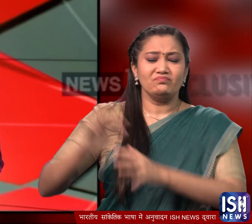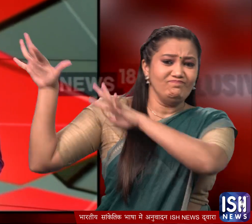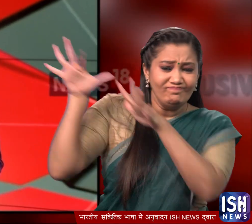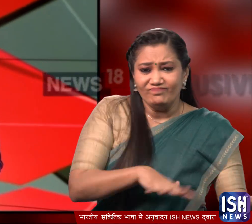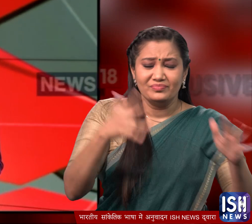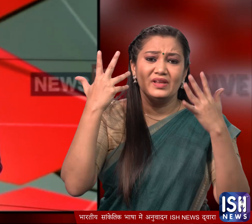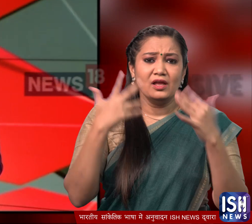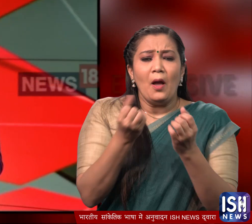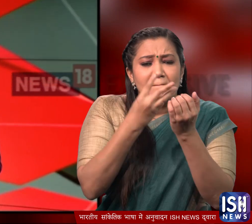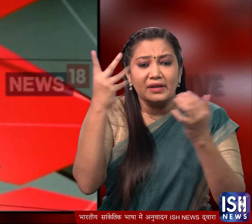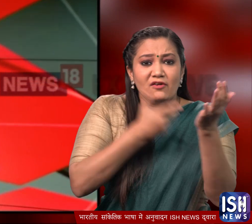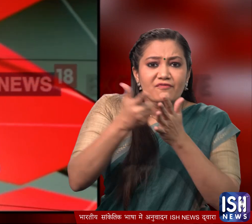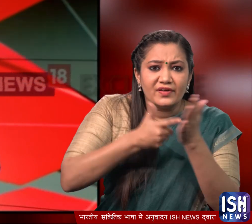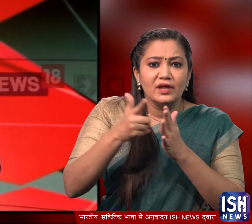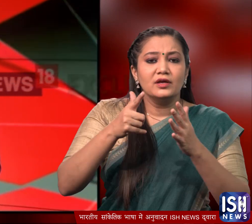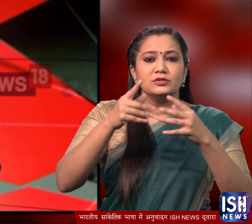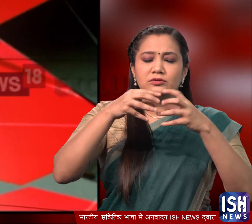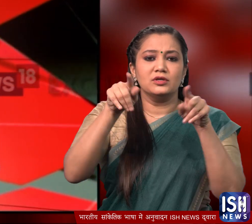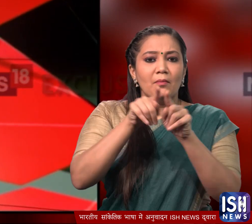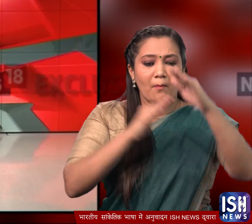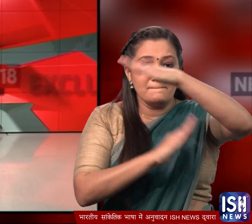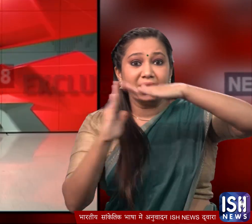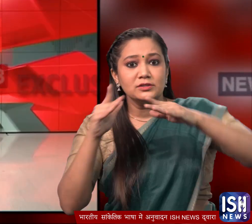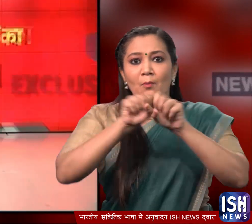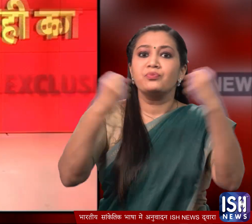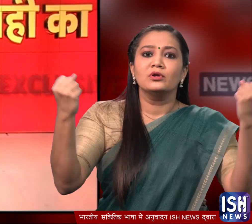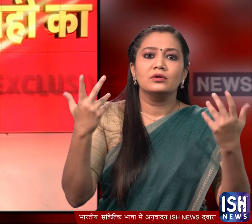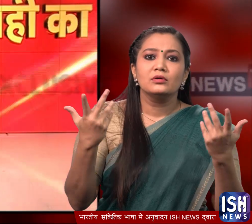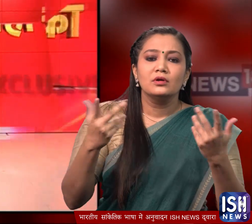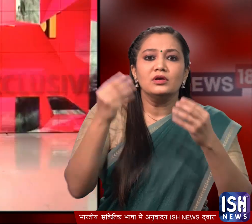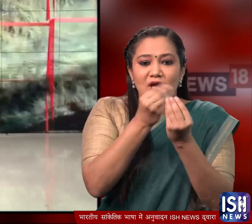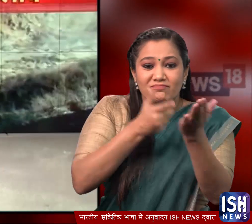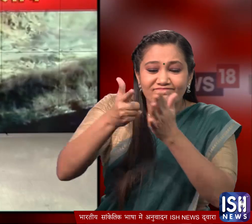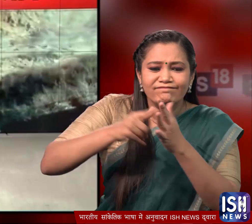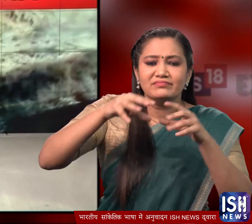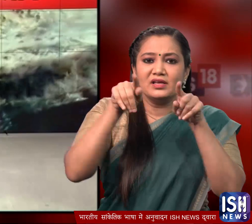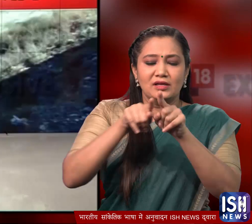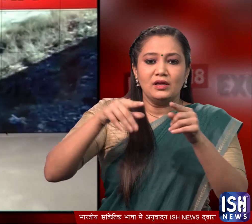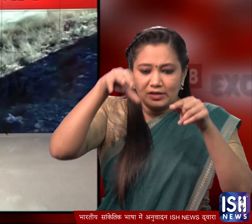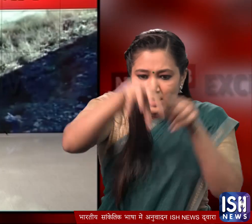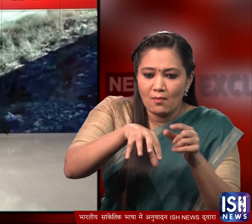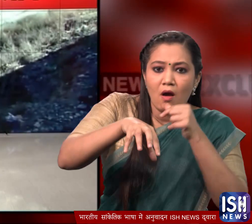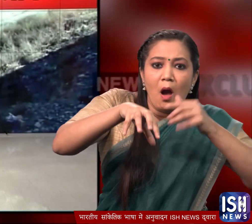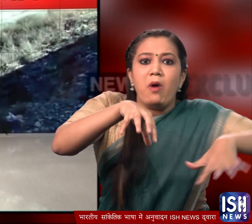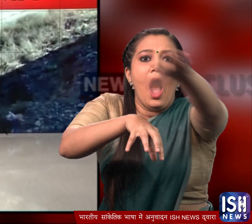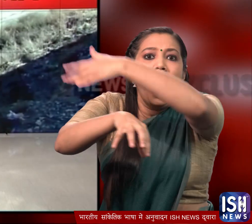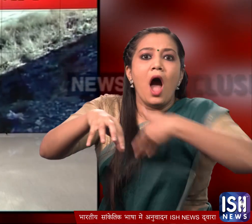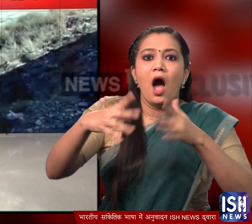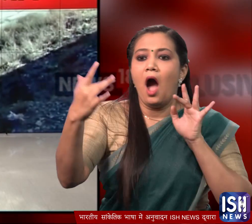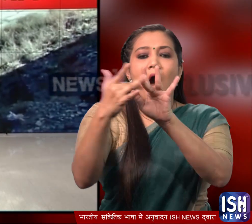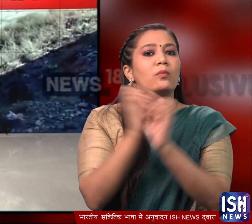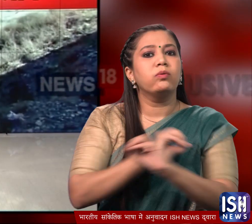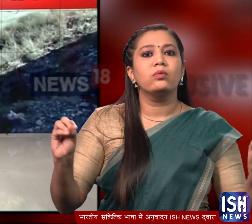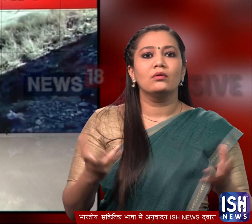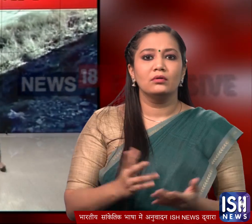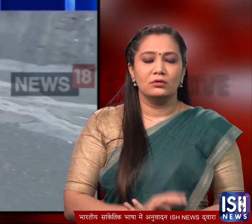और तबाही के बाद से कई गांवों में पुलों के टूटने से भारी परेशानी हुई। कुछ गांव ऐसे हैं जो सैलाब के आने के बाद टापू में बदल गए